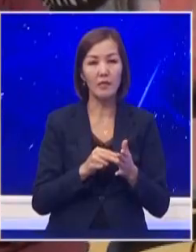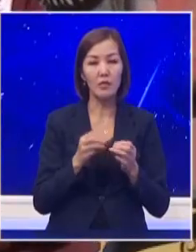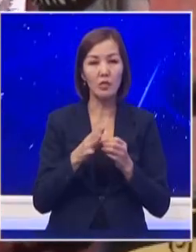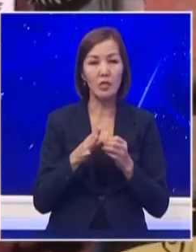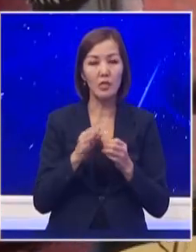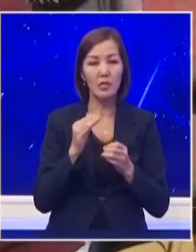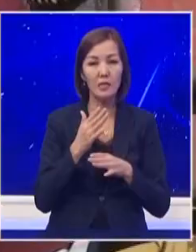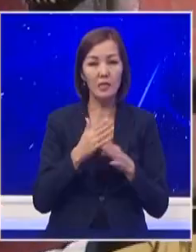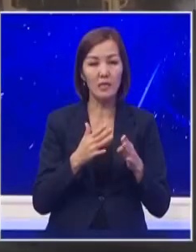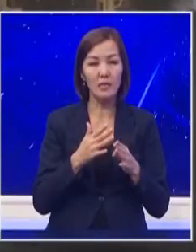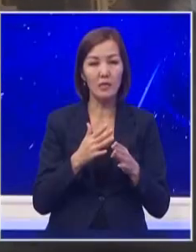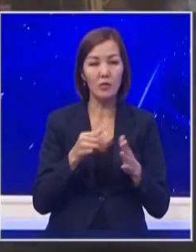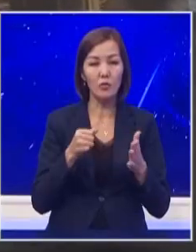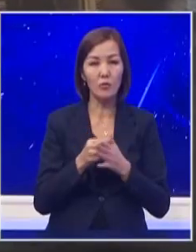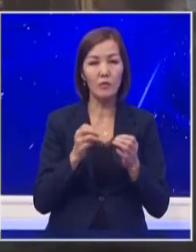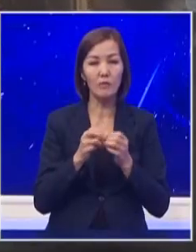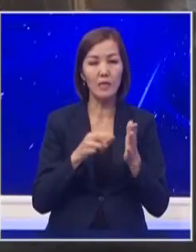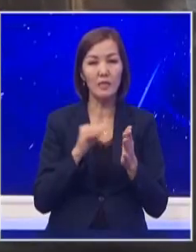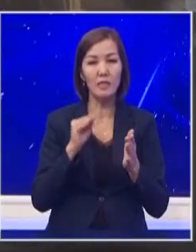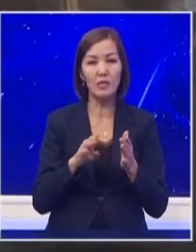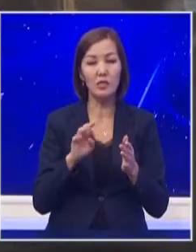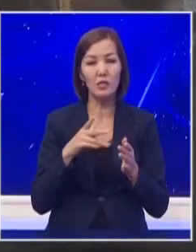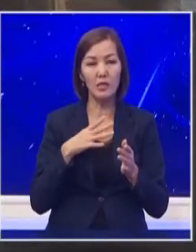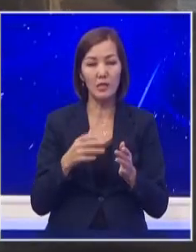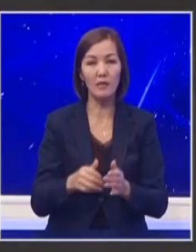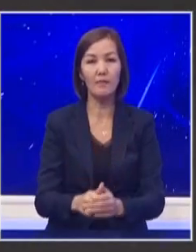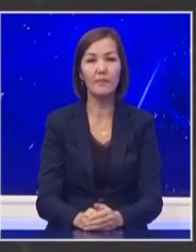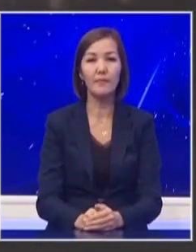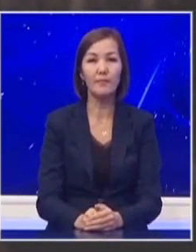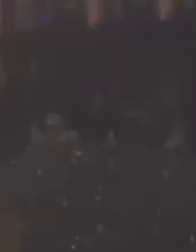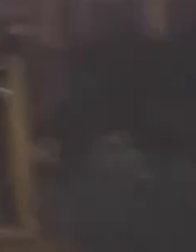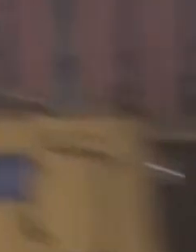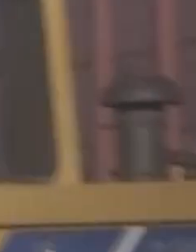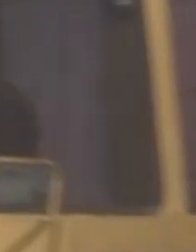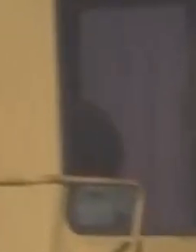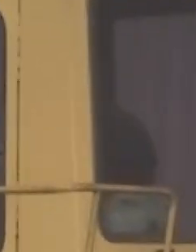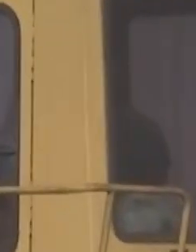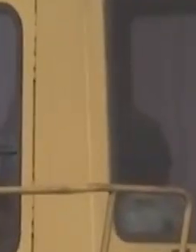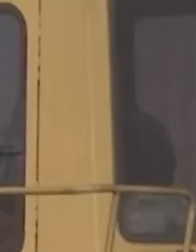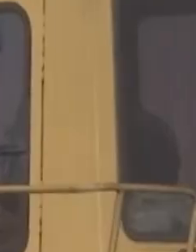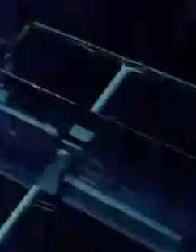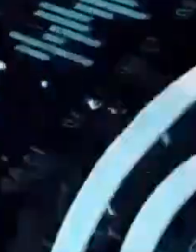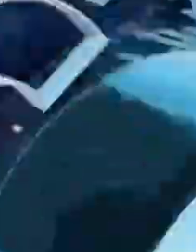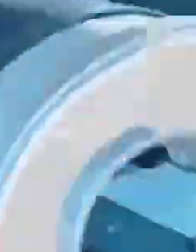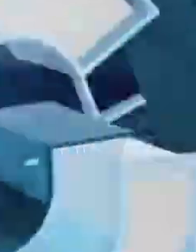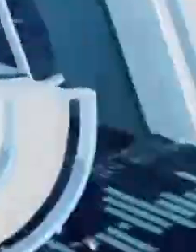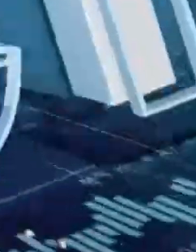14,5 до 17 тысяч тенге аружаннеебаева Ерлан азамбаи телеканал